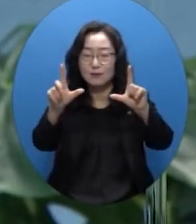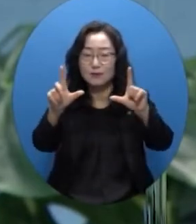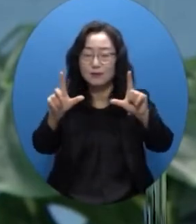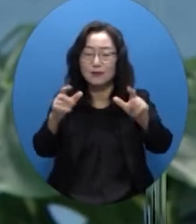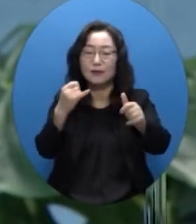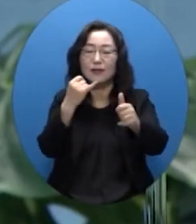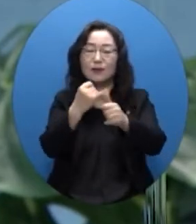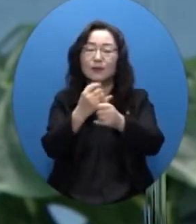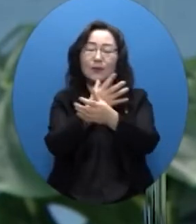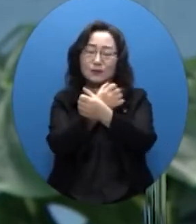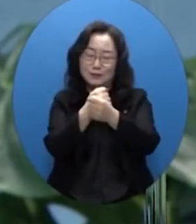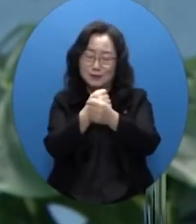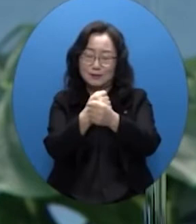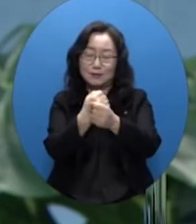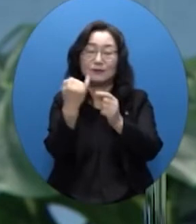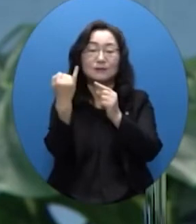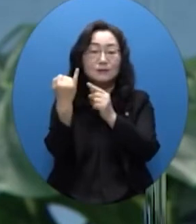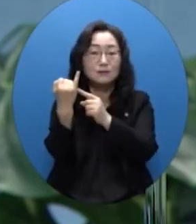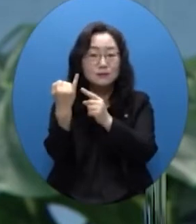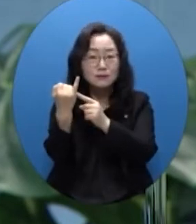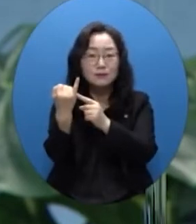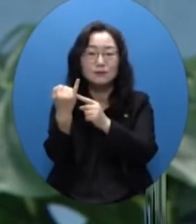약혼녀 외 신부가